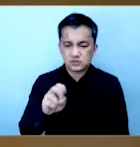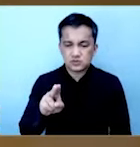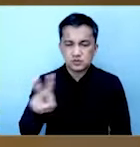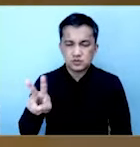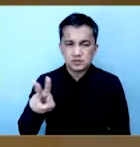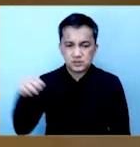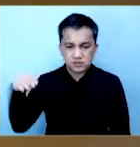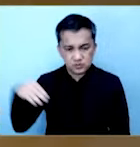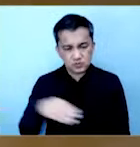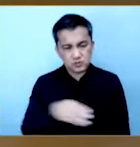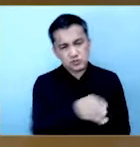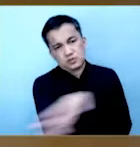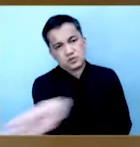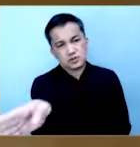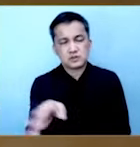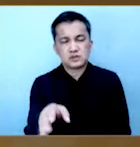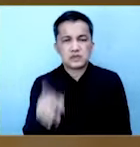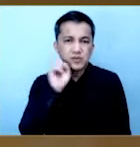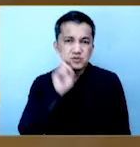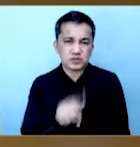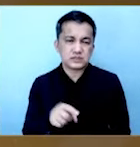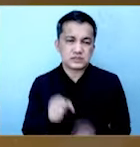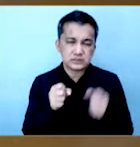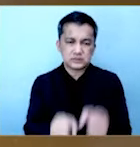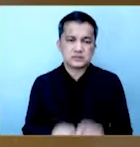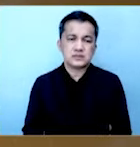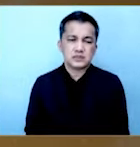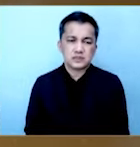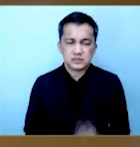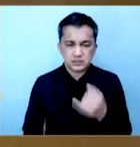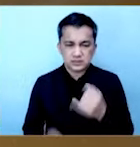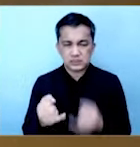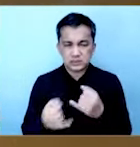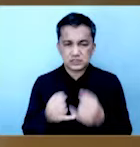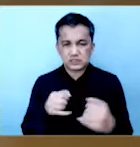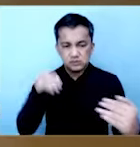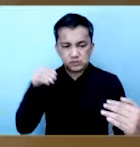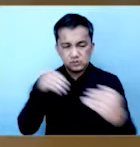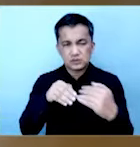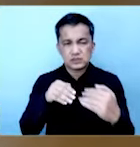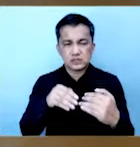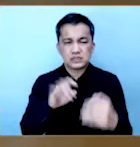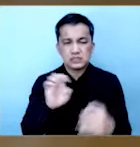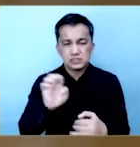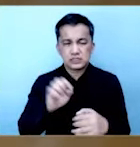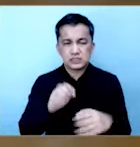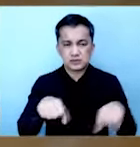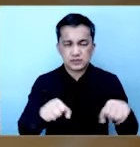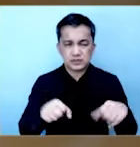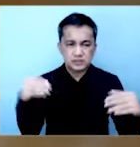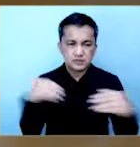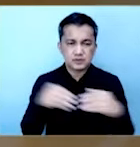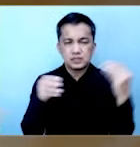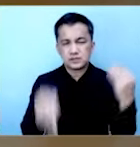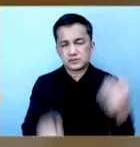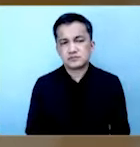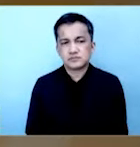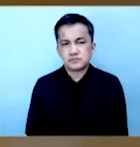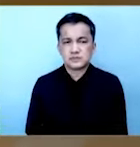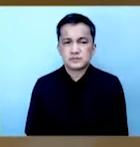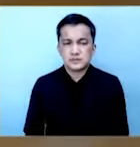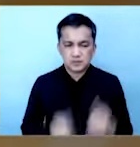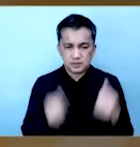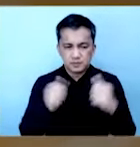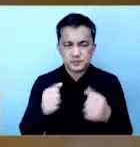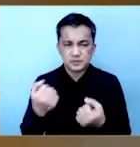sa pakurbada at madulas na kalsada. Hanggang sa nakasalubong nito ang e-trike at tuluyang nagbanggaan, nakipag-areglo na ang driver